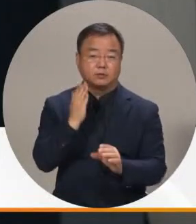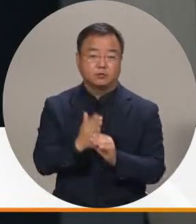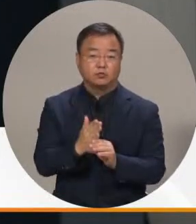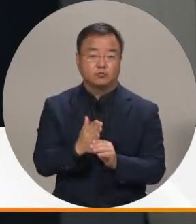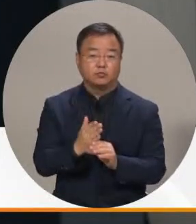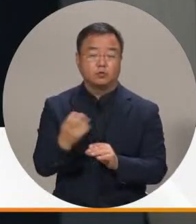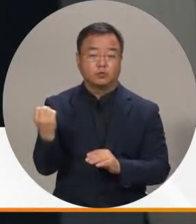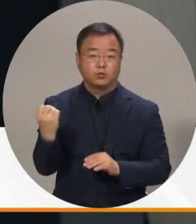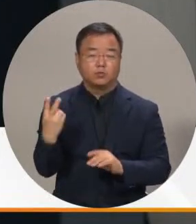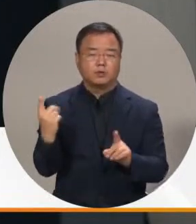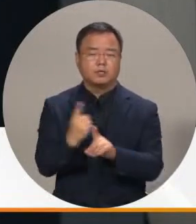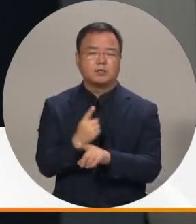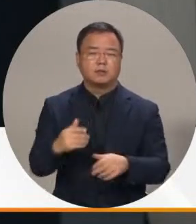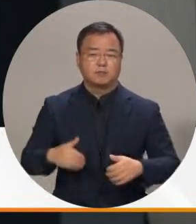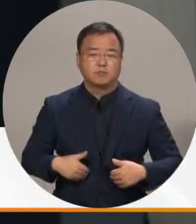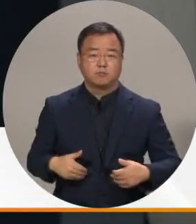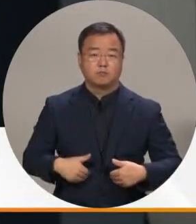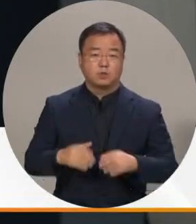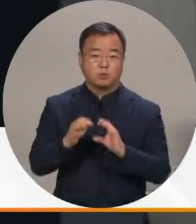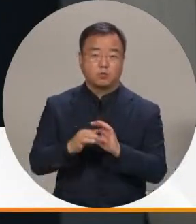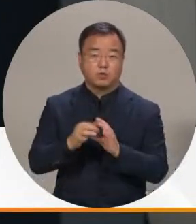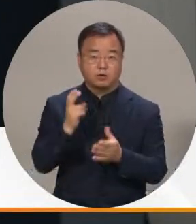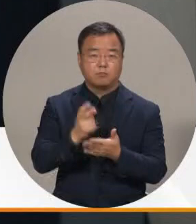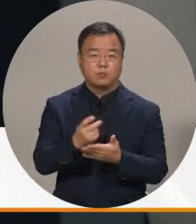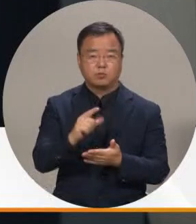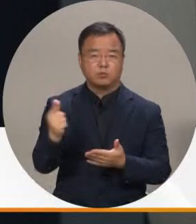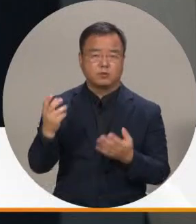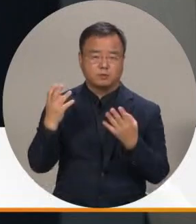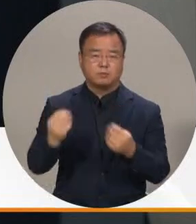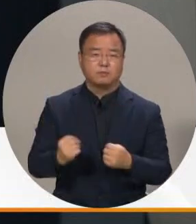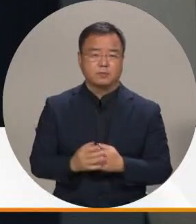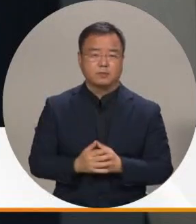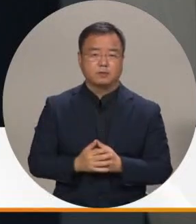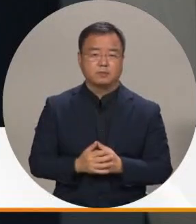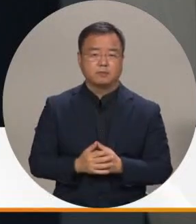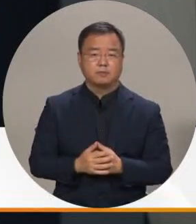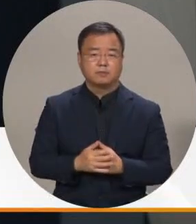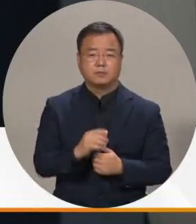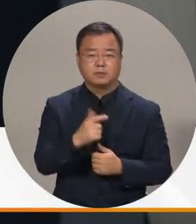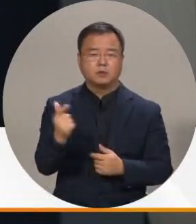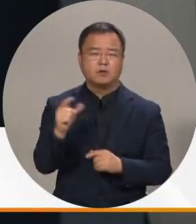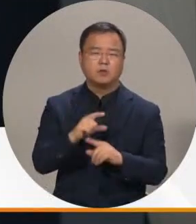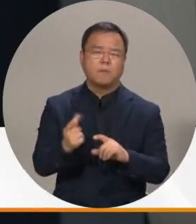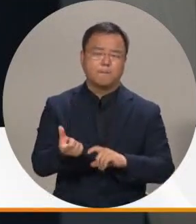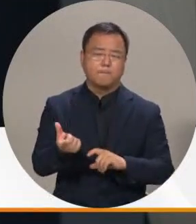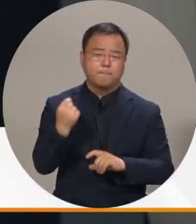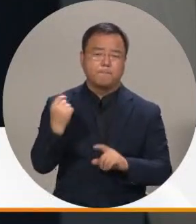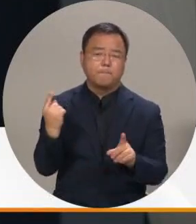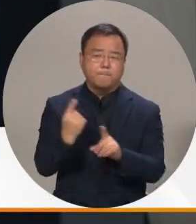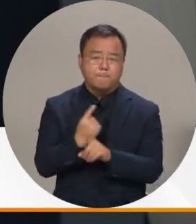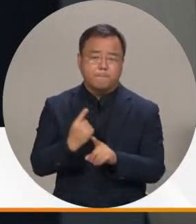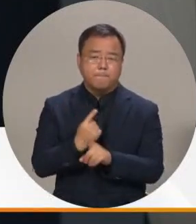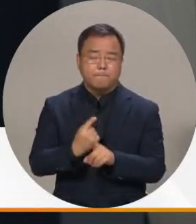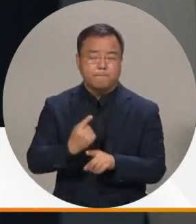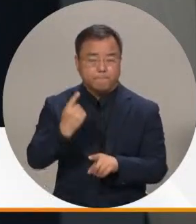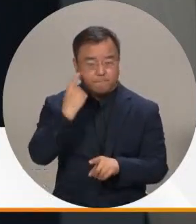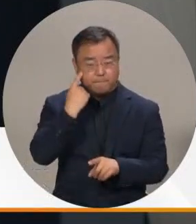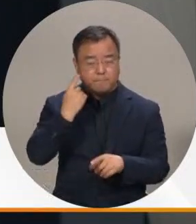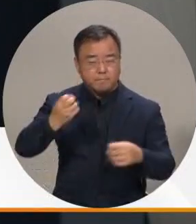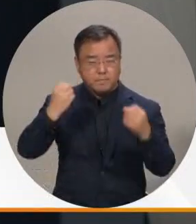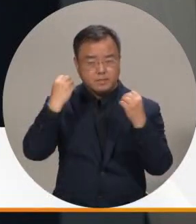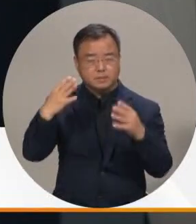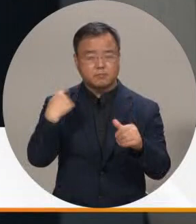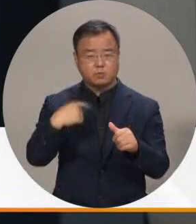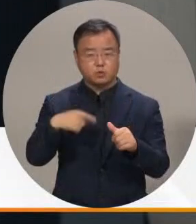밖에 개정해야 될 관련 타법들도 상당하고요 이런 법률들도 하루 빨리 개정돼서 우리 사회의 어떤 새로운